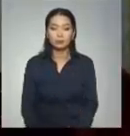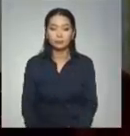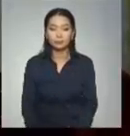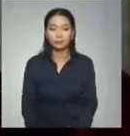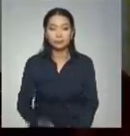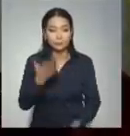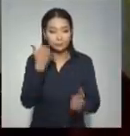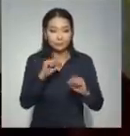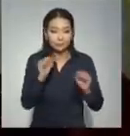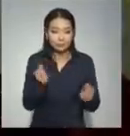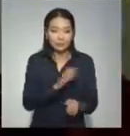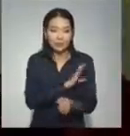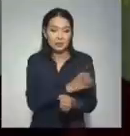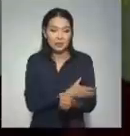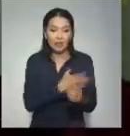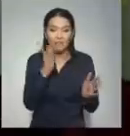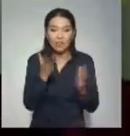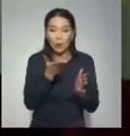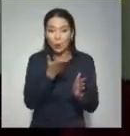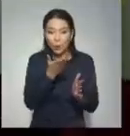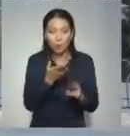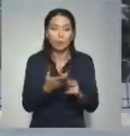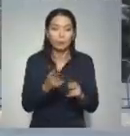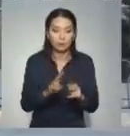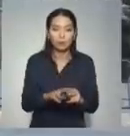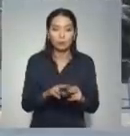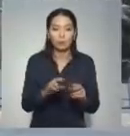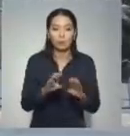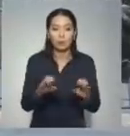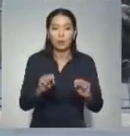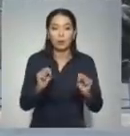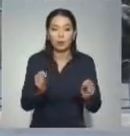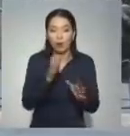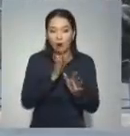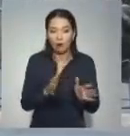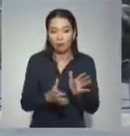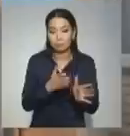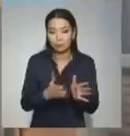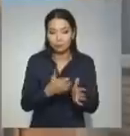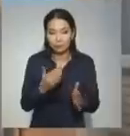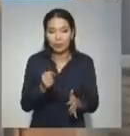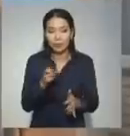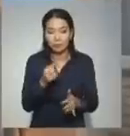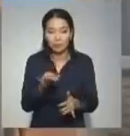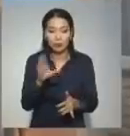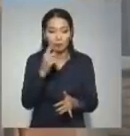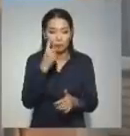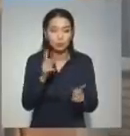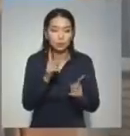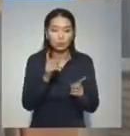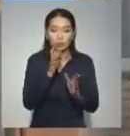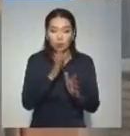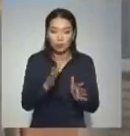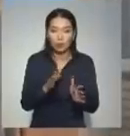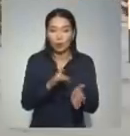мороз и сильный ветер, она выдувается. Не только же в Абае это. При этом часть домов Абая все-таки теплые, рассказывают люди. В